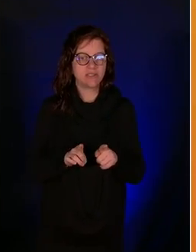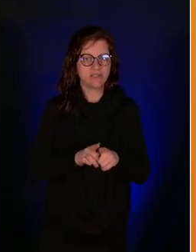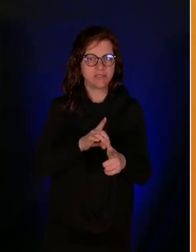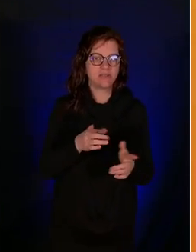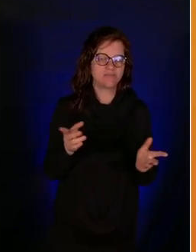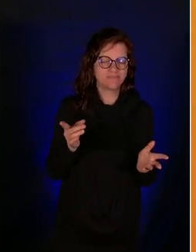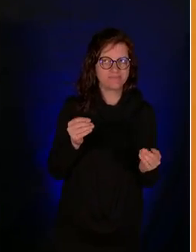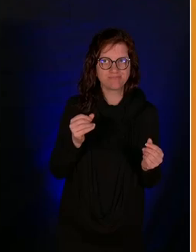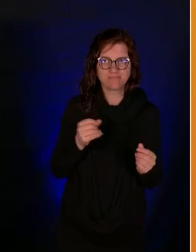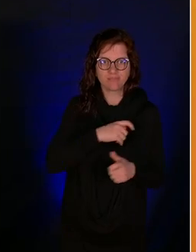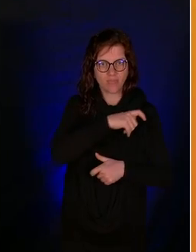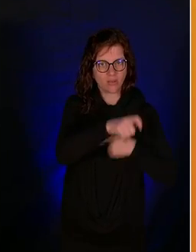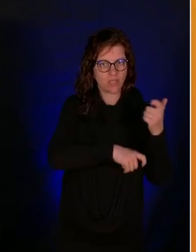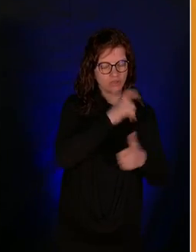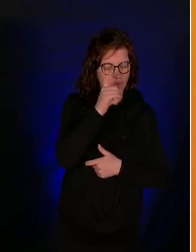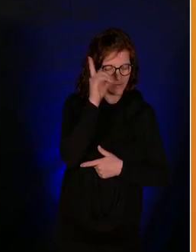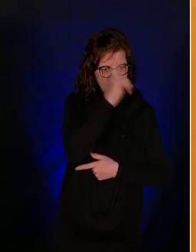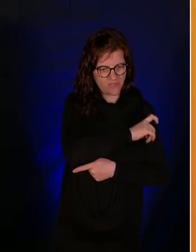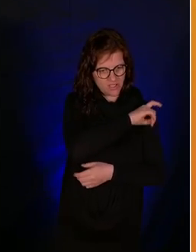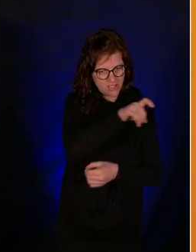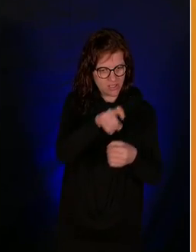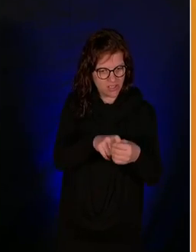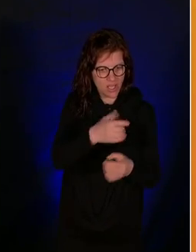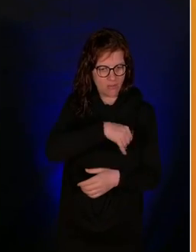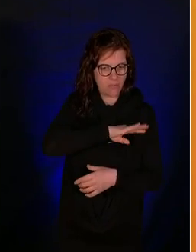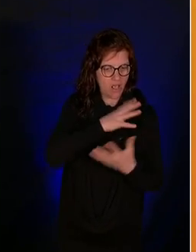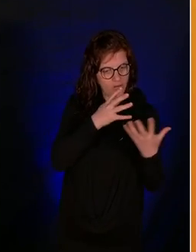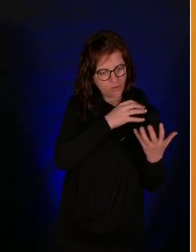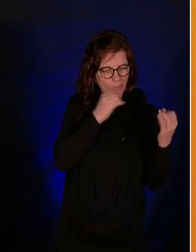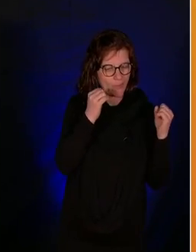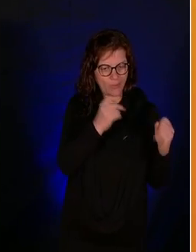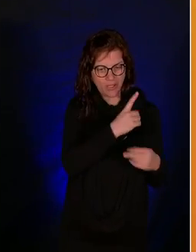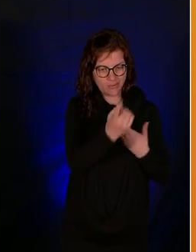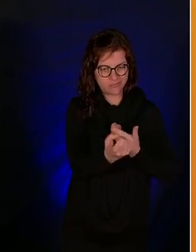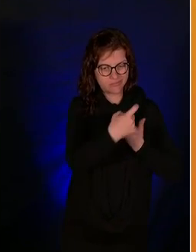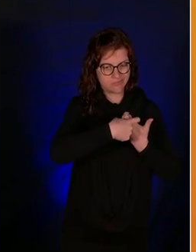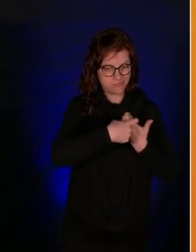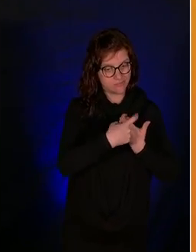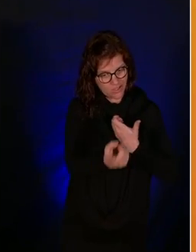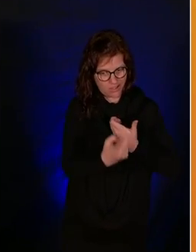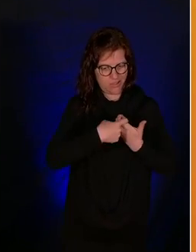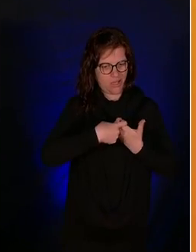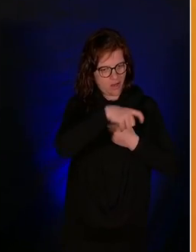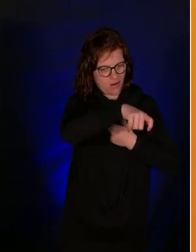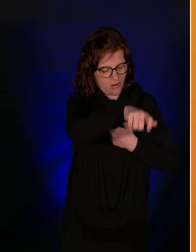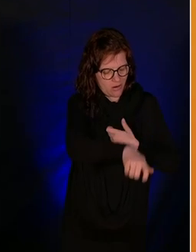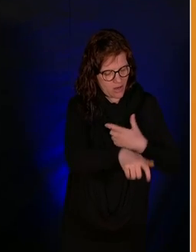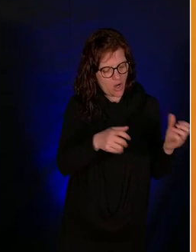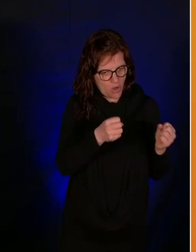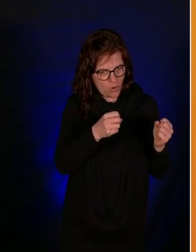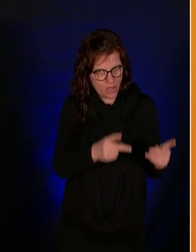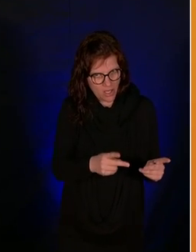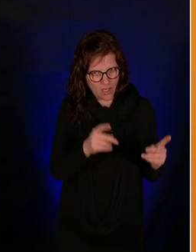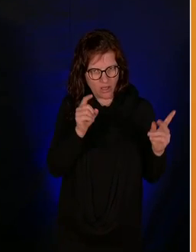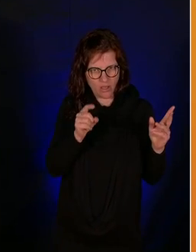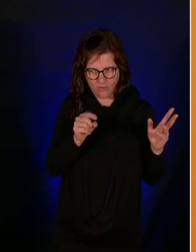syndiquer certains dirigeants, parce que on veut bien syndiquer, mais quand tu adhères au syndicat, il faut aussi être acteur